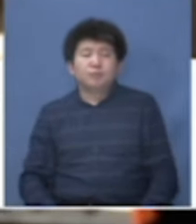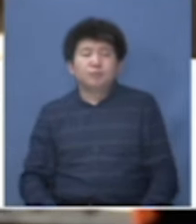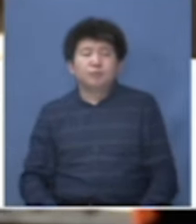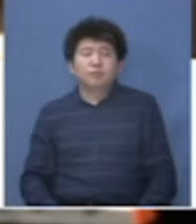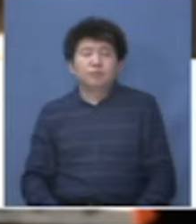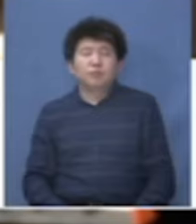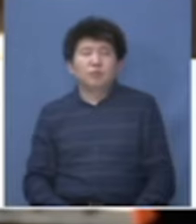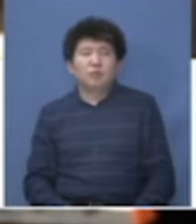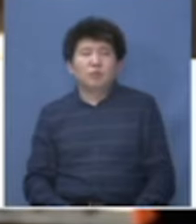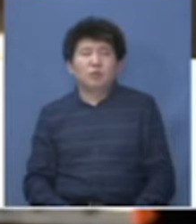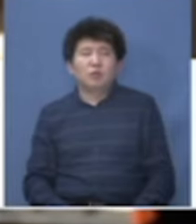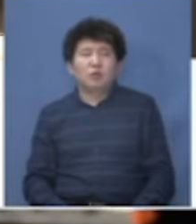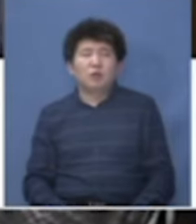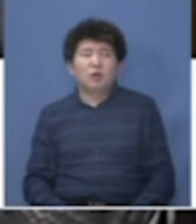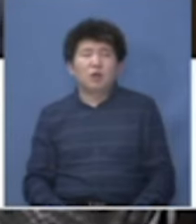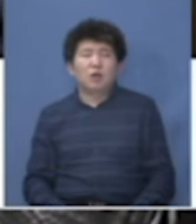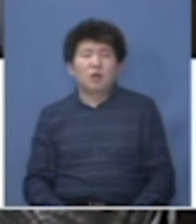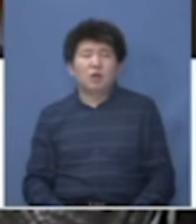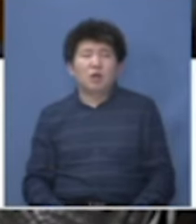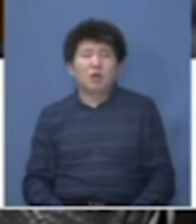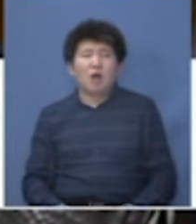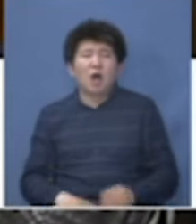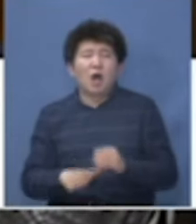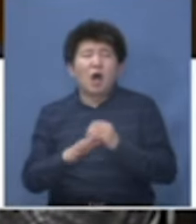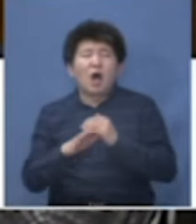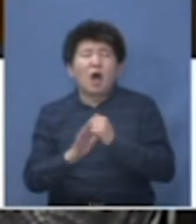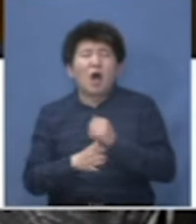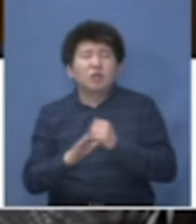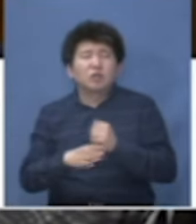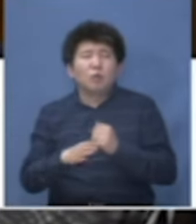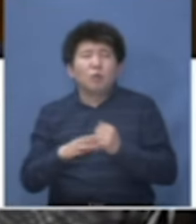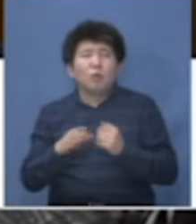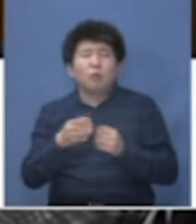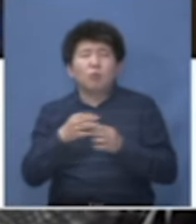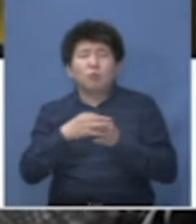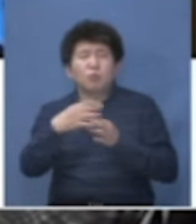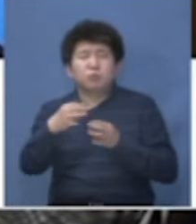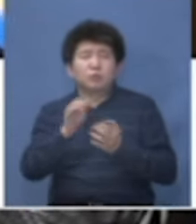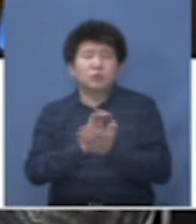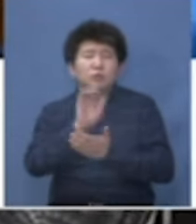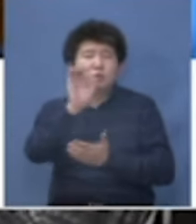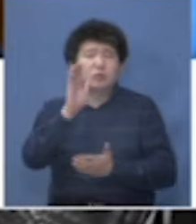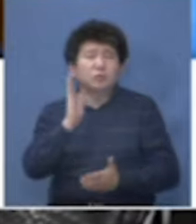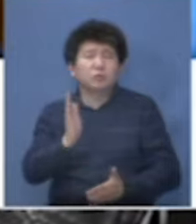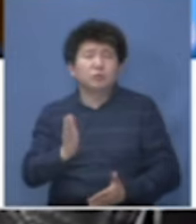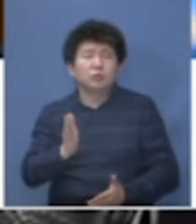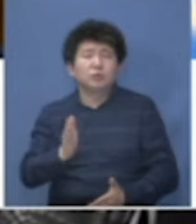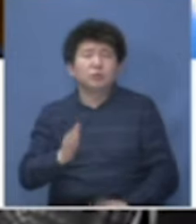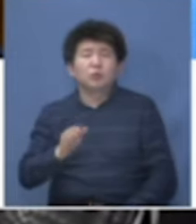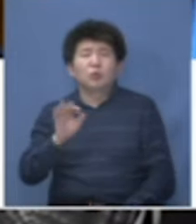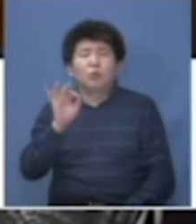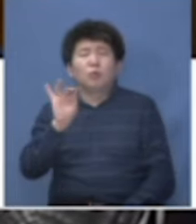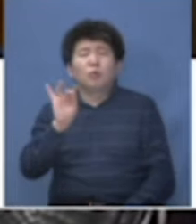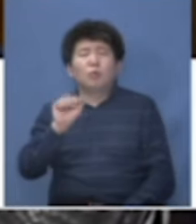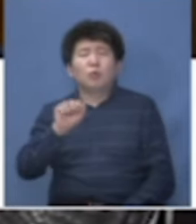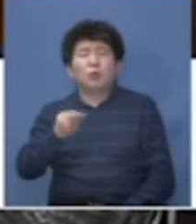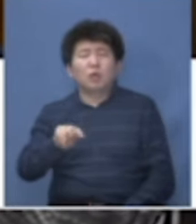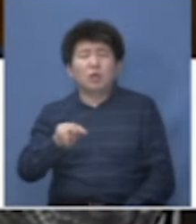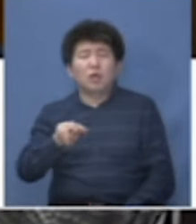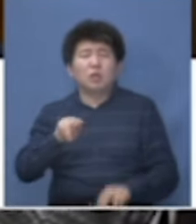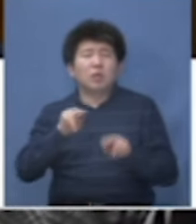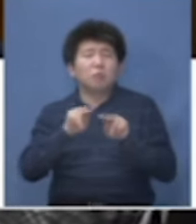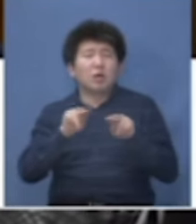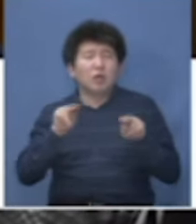Атырау облысына жіберсек, қаражаттарымызды қомақты жиналса және де Орал,